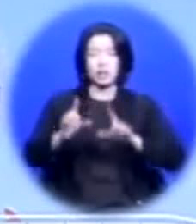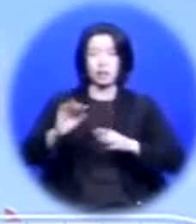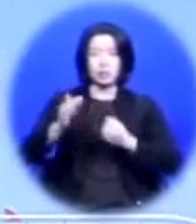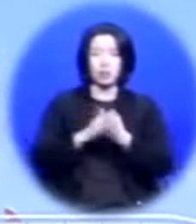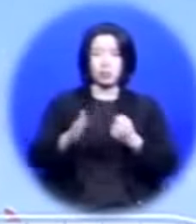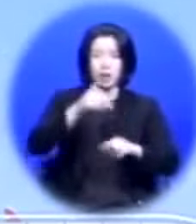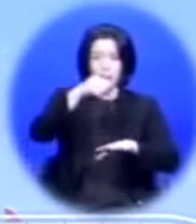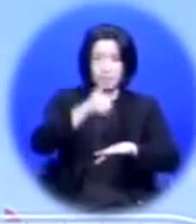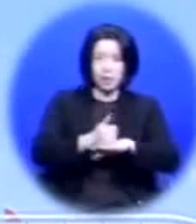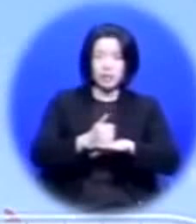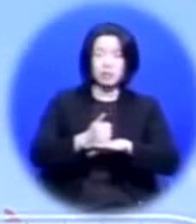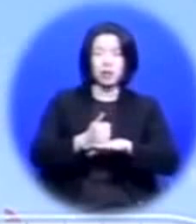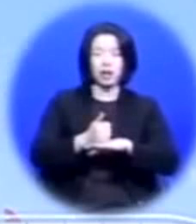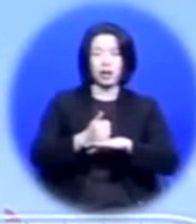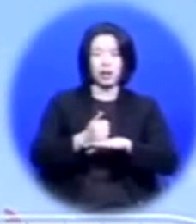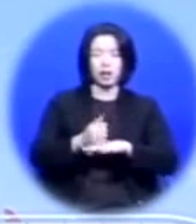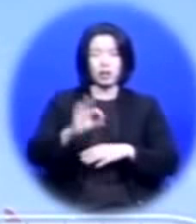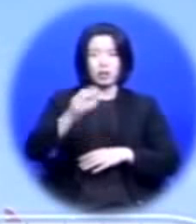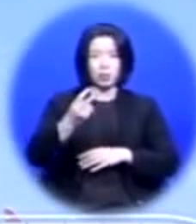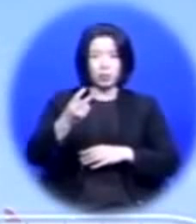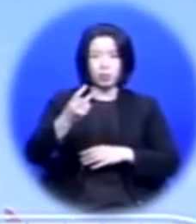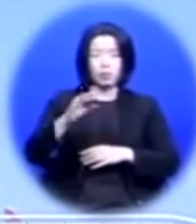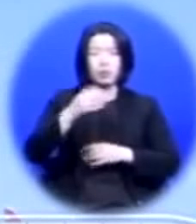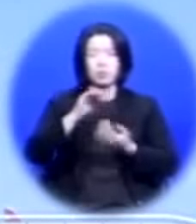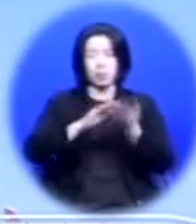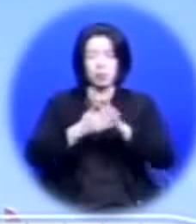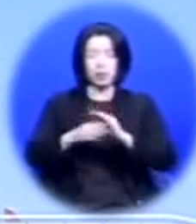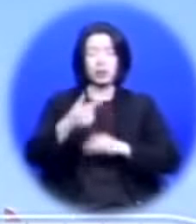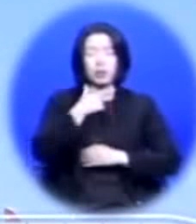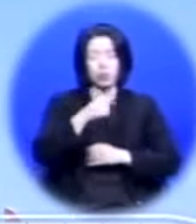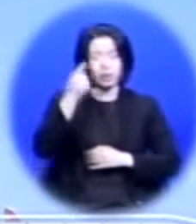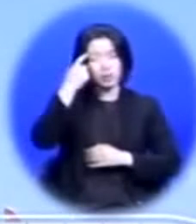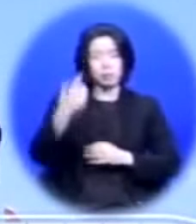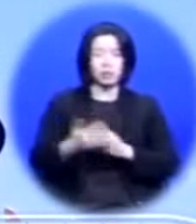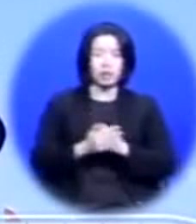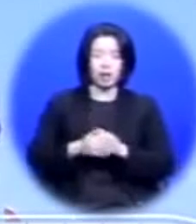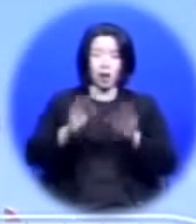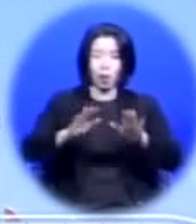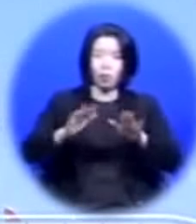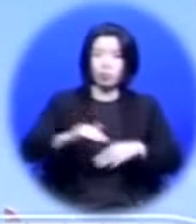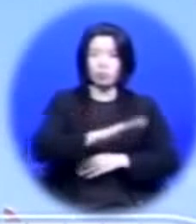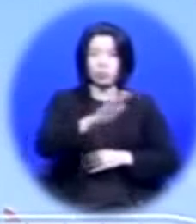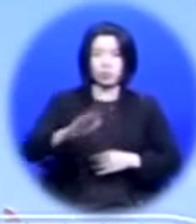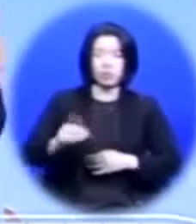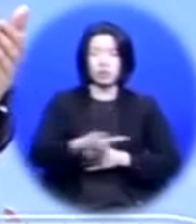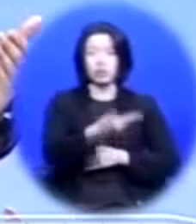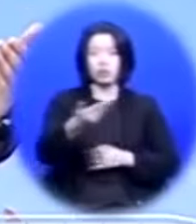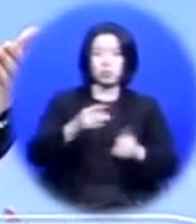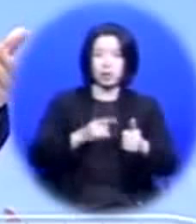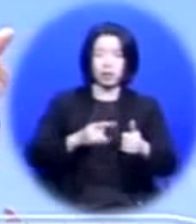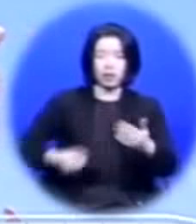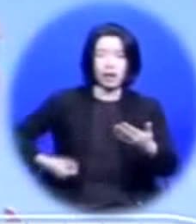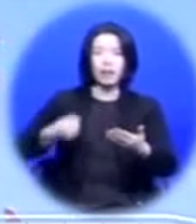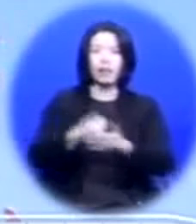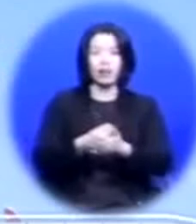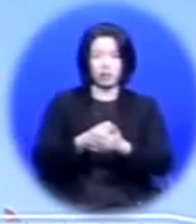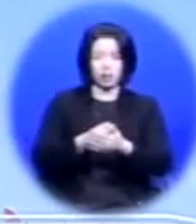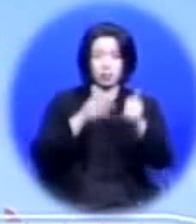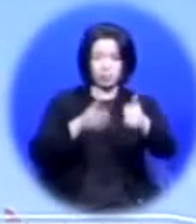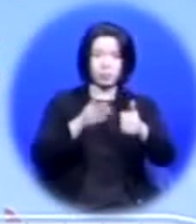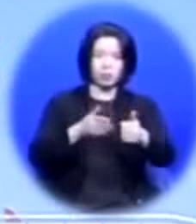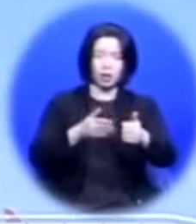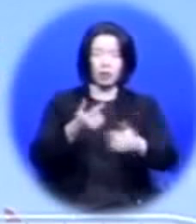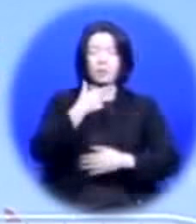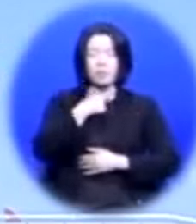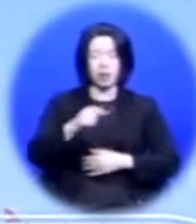마지막 요행을 구하십니까 저는 오늘 우리 교우들에게 결단을 요청하고 싶은